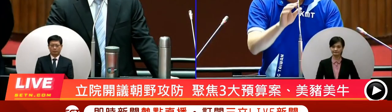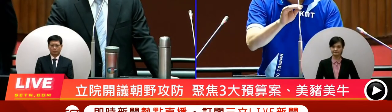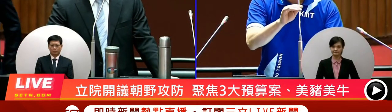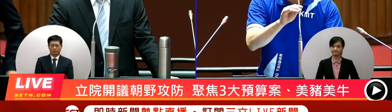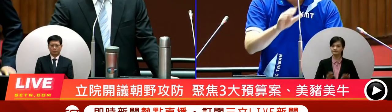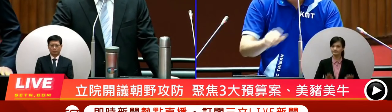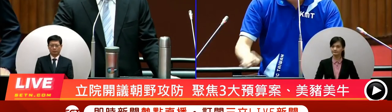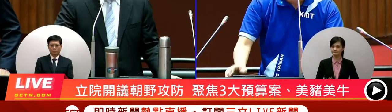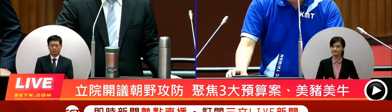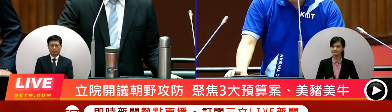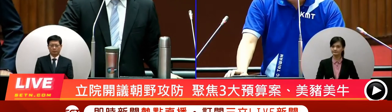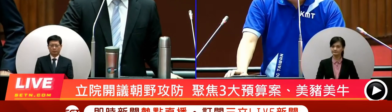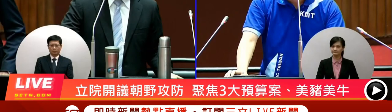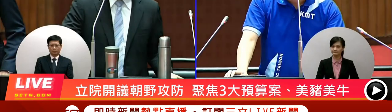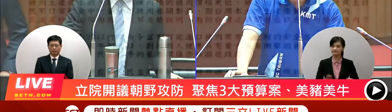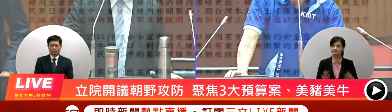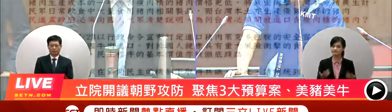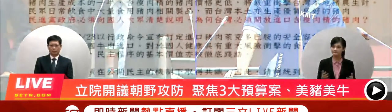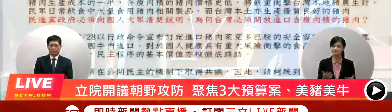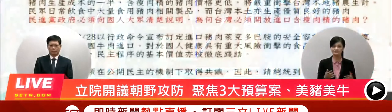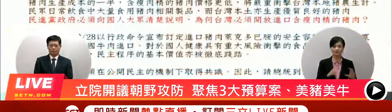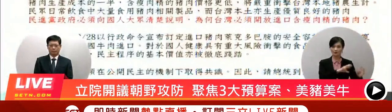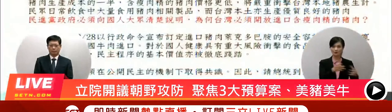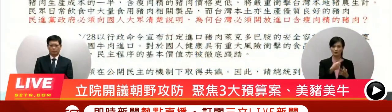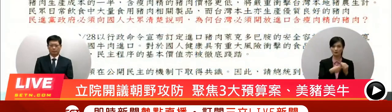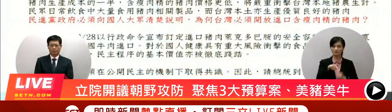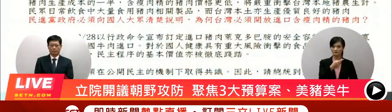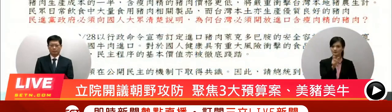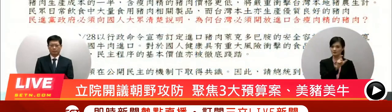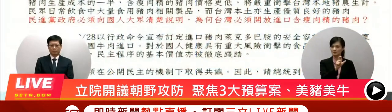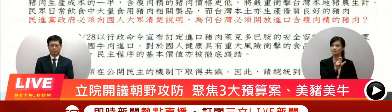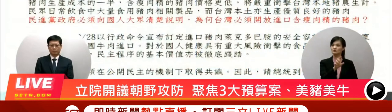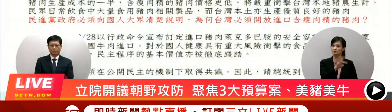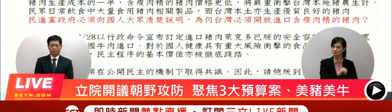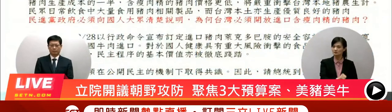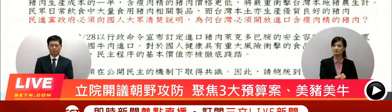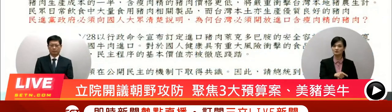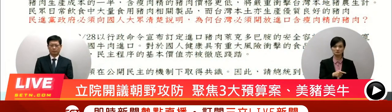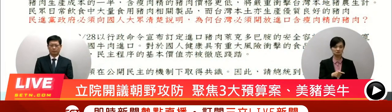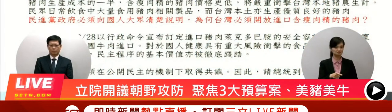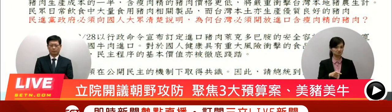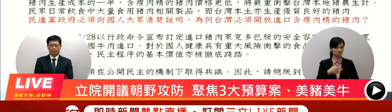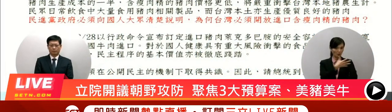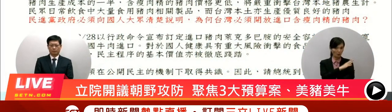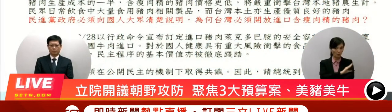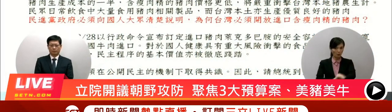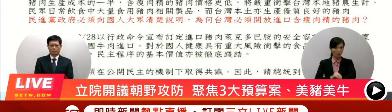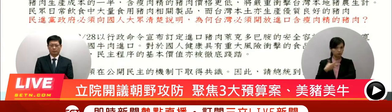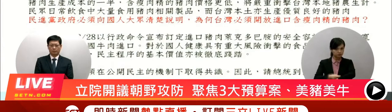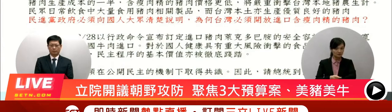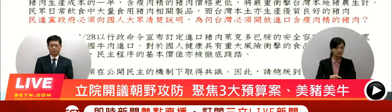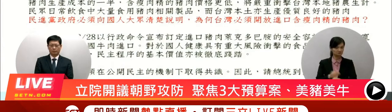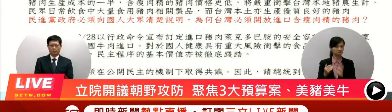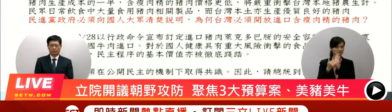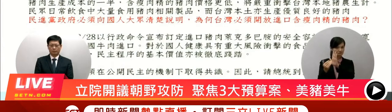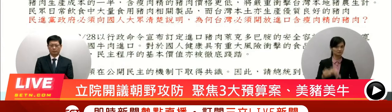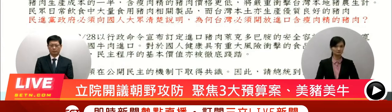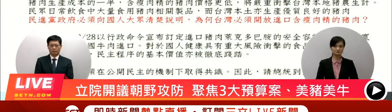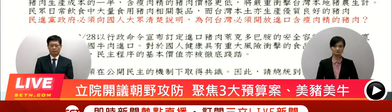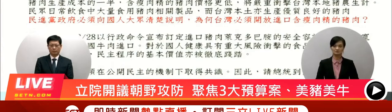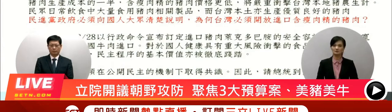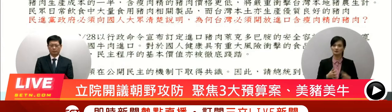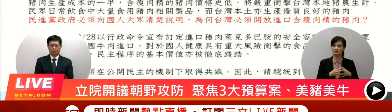现在总共有160多个国家禁用瘦肉精，美国出口到欧盟的、到中